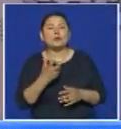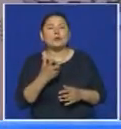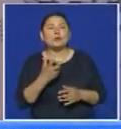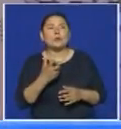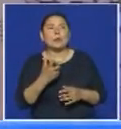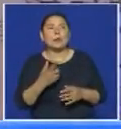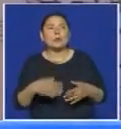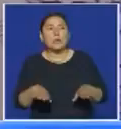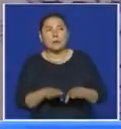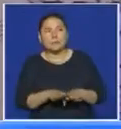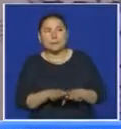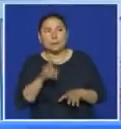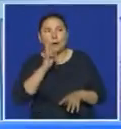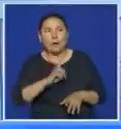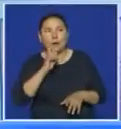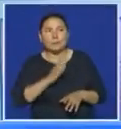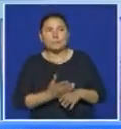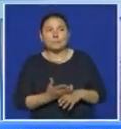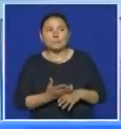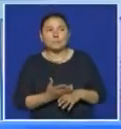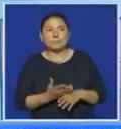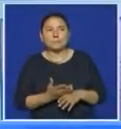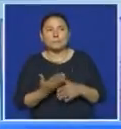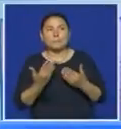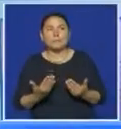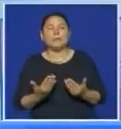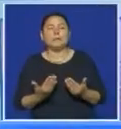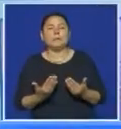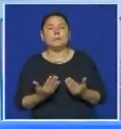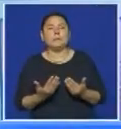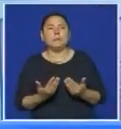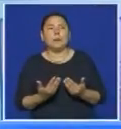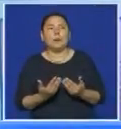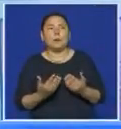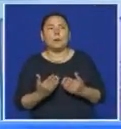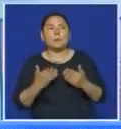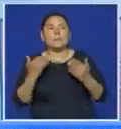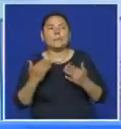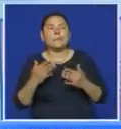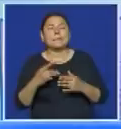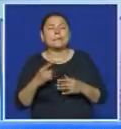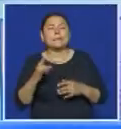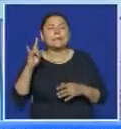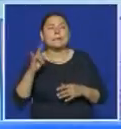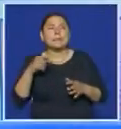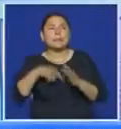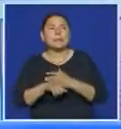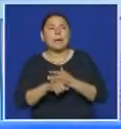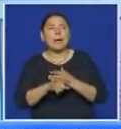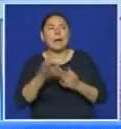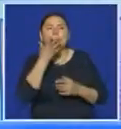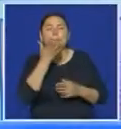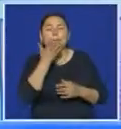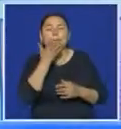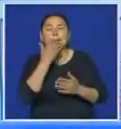Контуры жабылды. Полны жағы стенаны тұрып көтеріліп, терезелер жабылып, ішінде атапетін